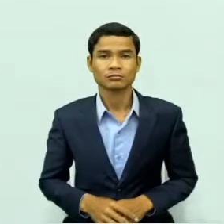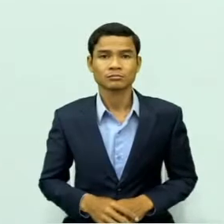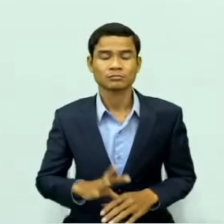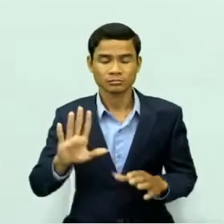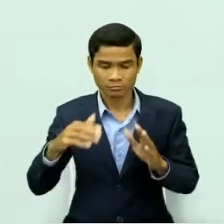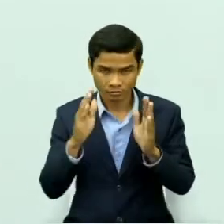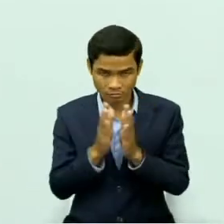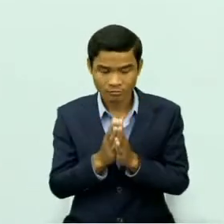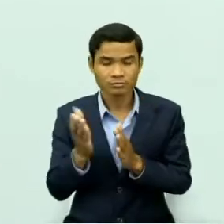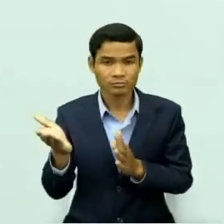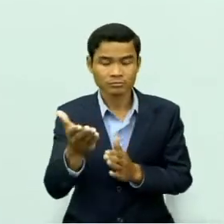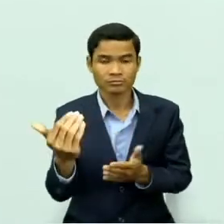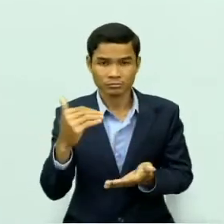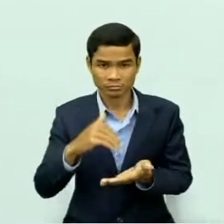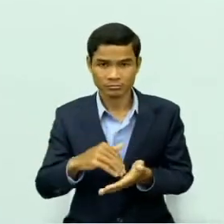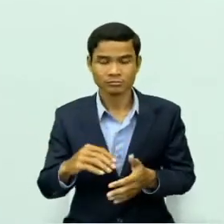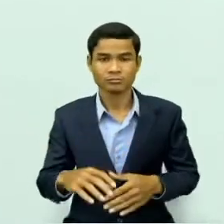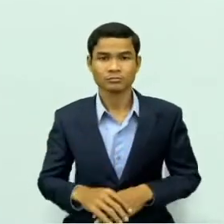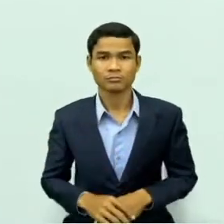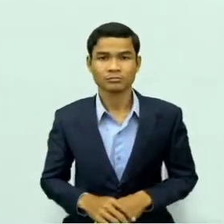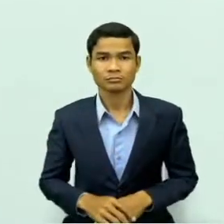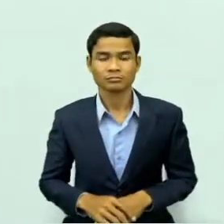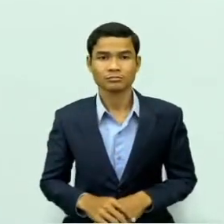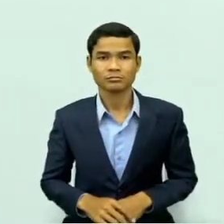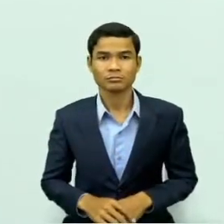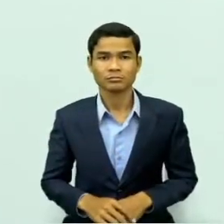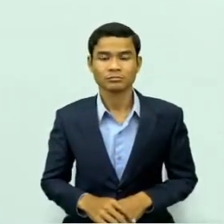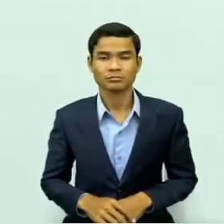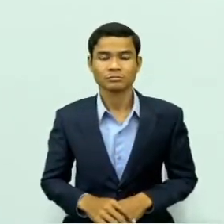Chà, con mà đang tiết.